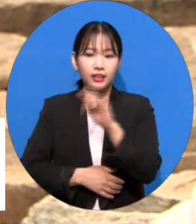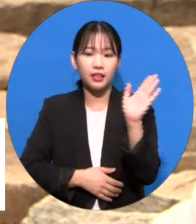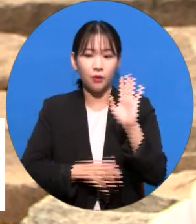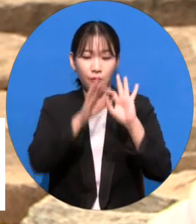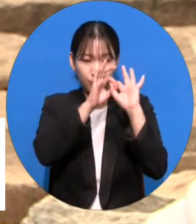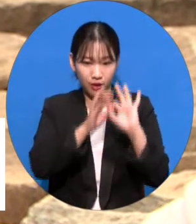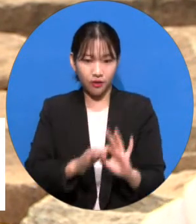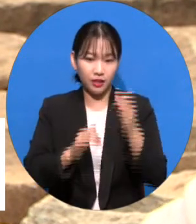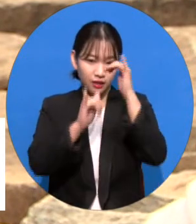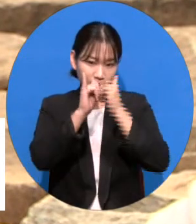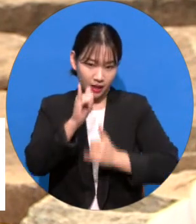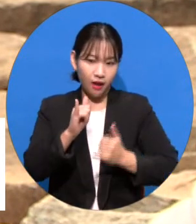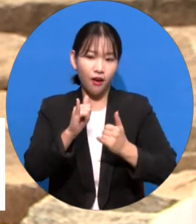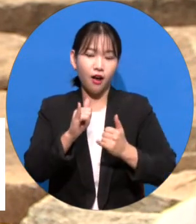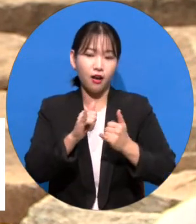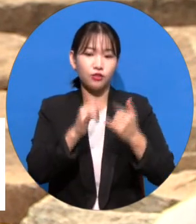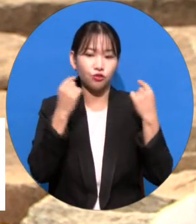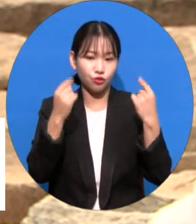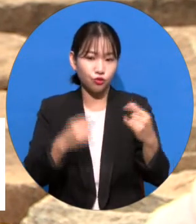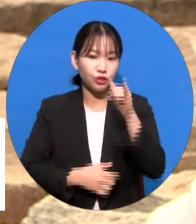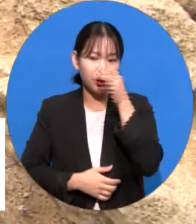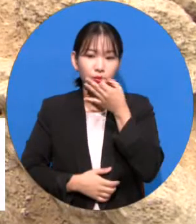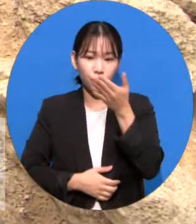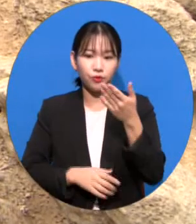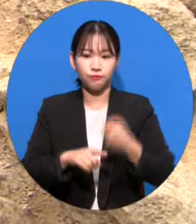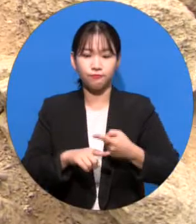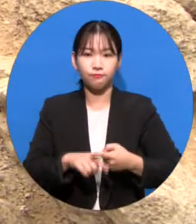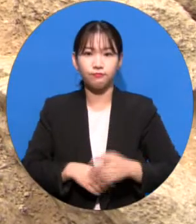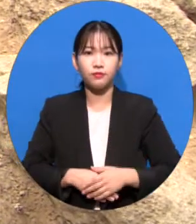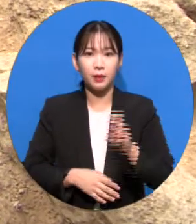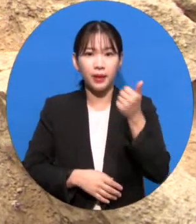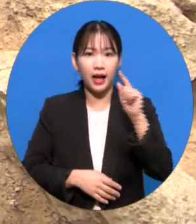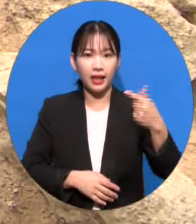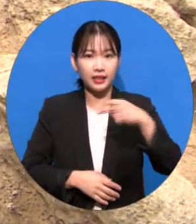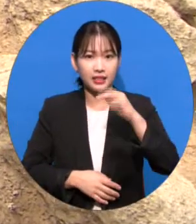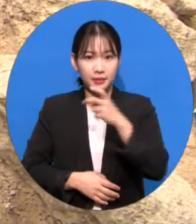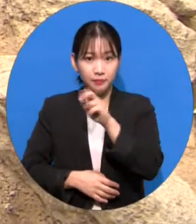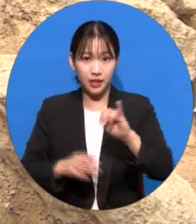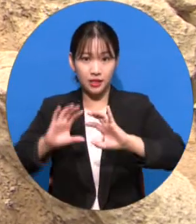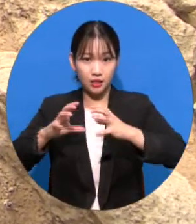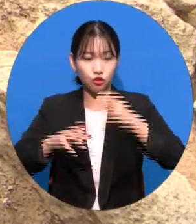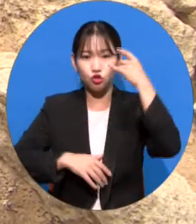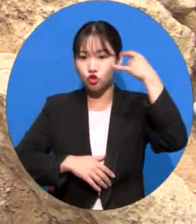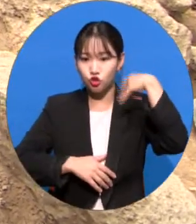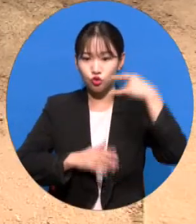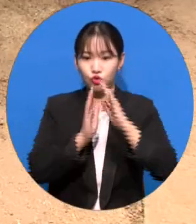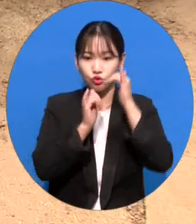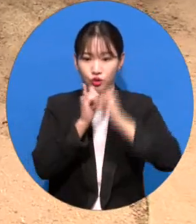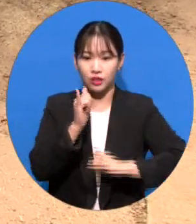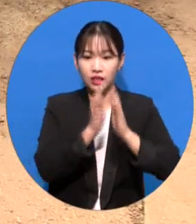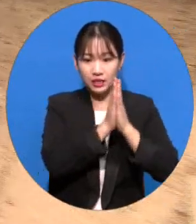역사적인 그런 것들을 가지고 있다는 것을 보여주는 것이고요. 마한 신미제국은 중국 역사서